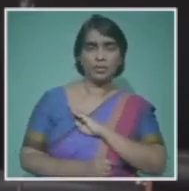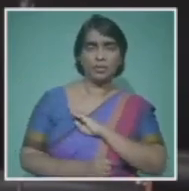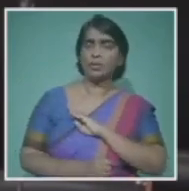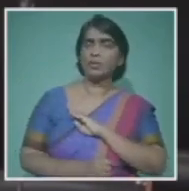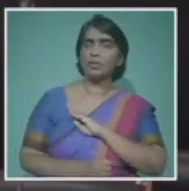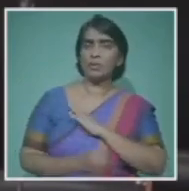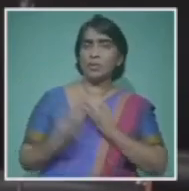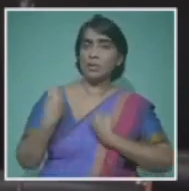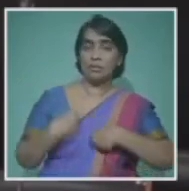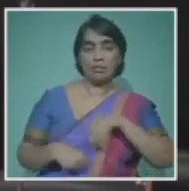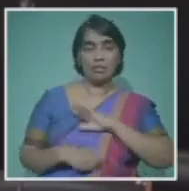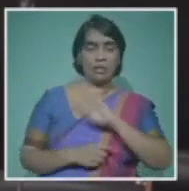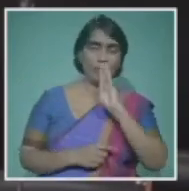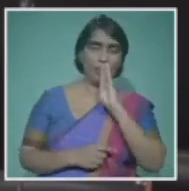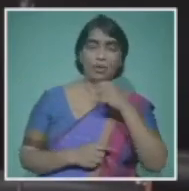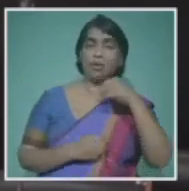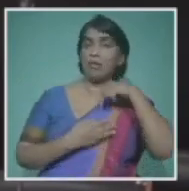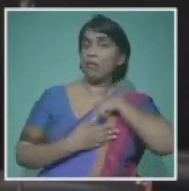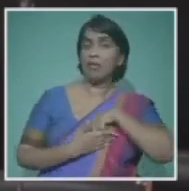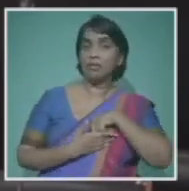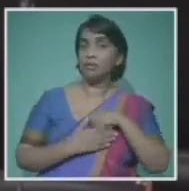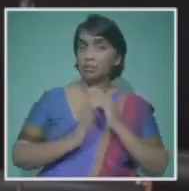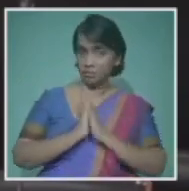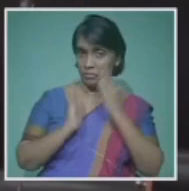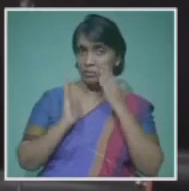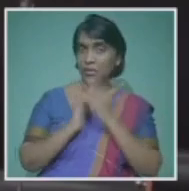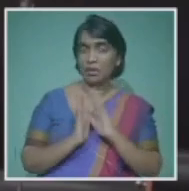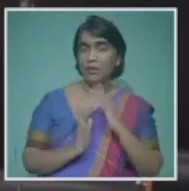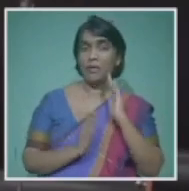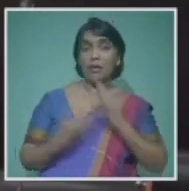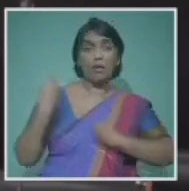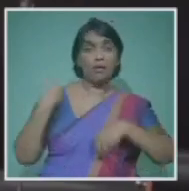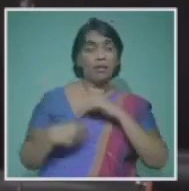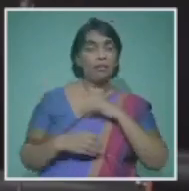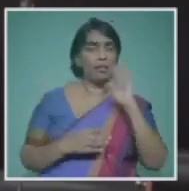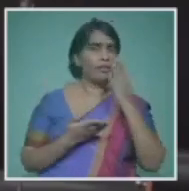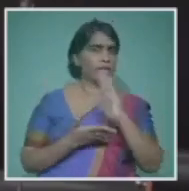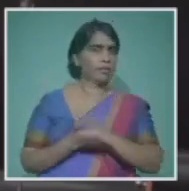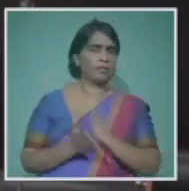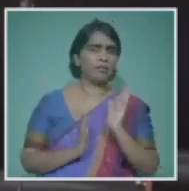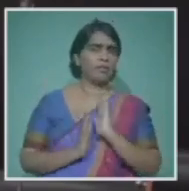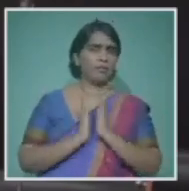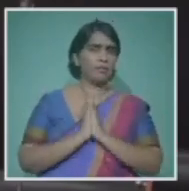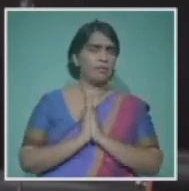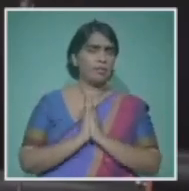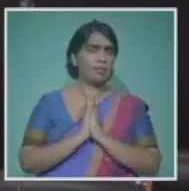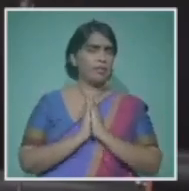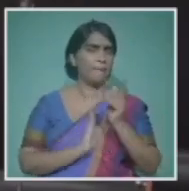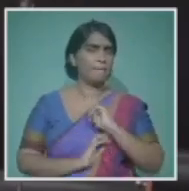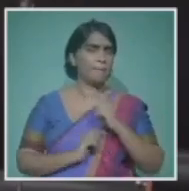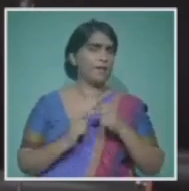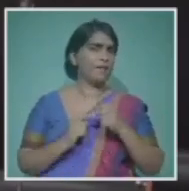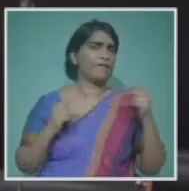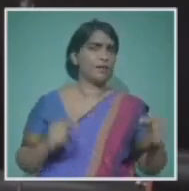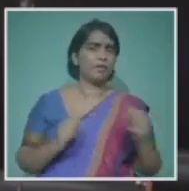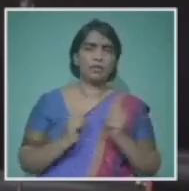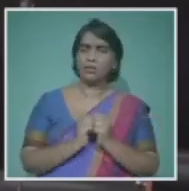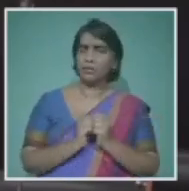සිවුර දැම්මා කියලා ඒකෙන් විශේෂ ආරක්ෂාවක් ගන්න බෑ ධර්මයට විරුද්ධව ක්‍රියා කරන්න.